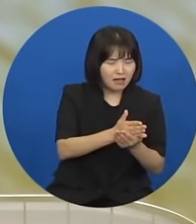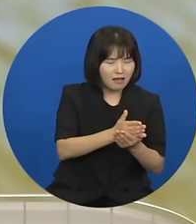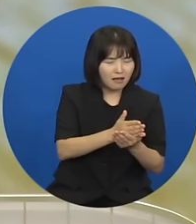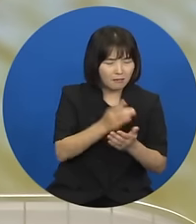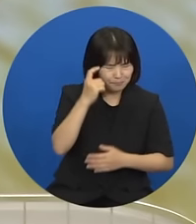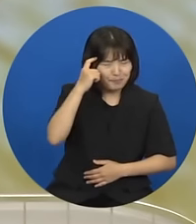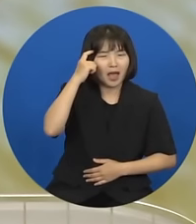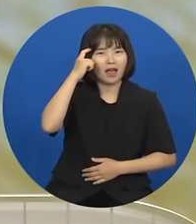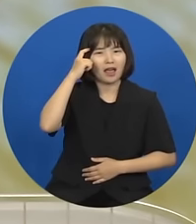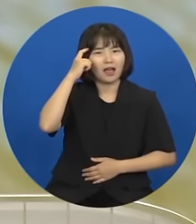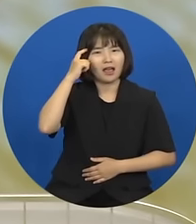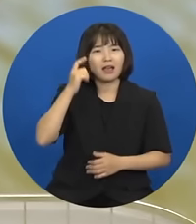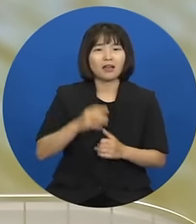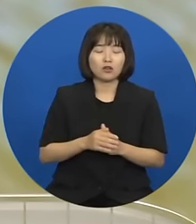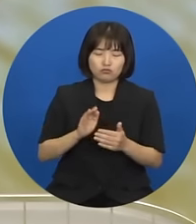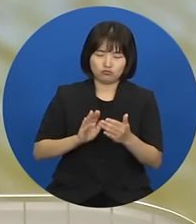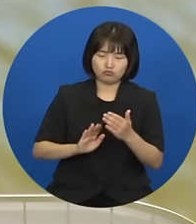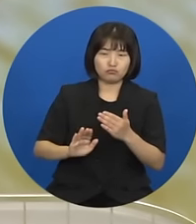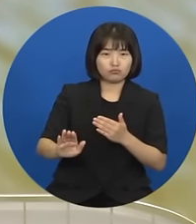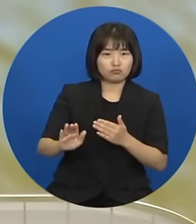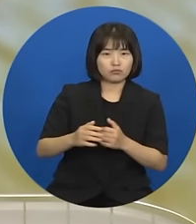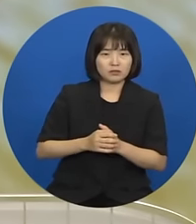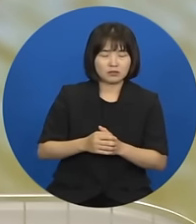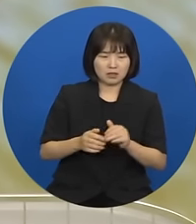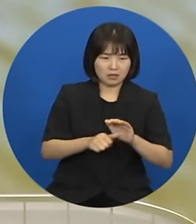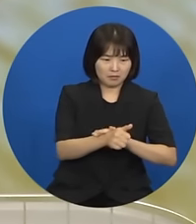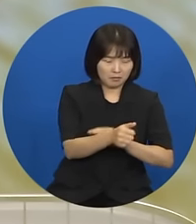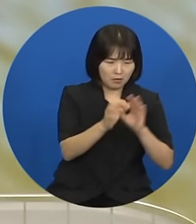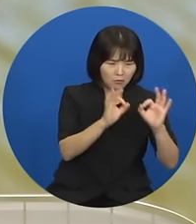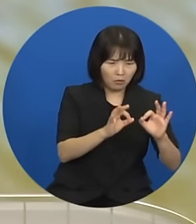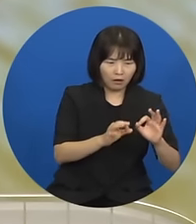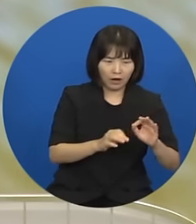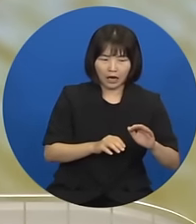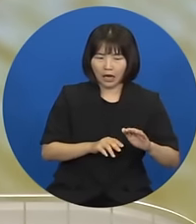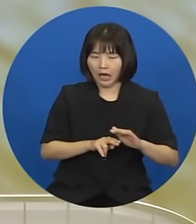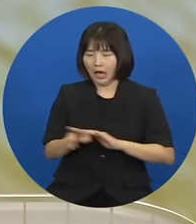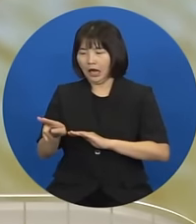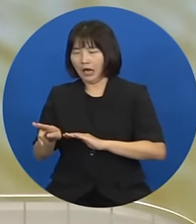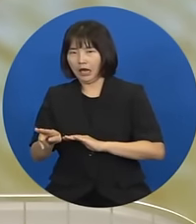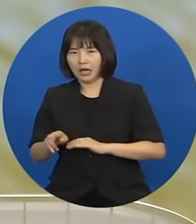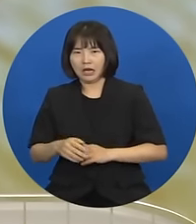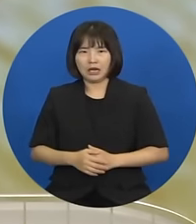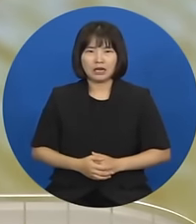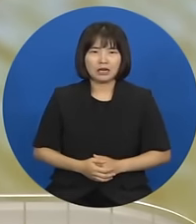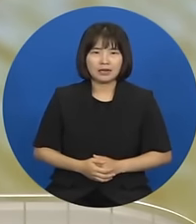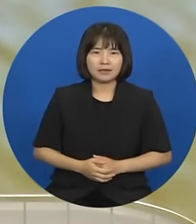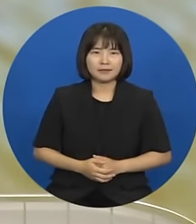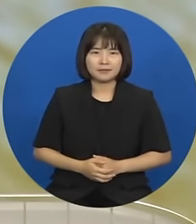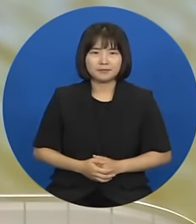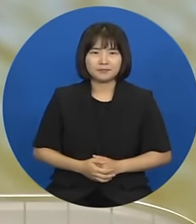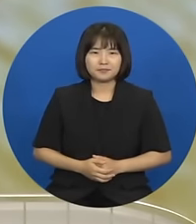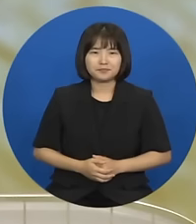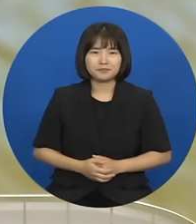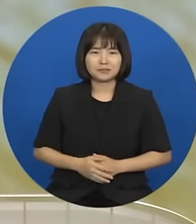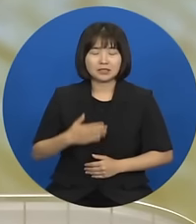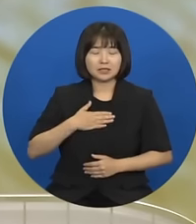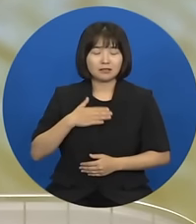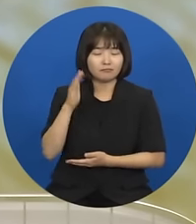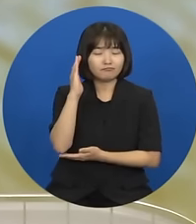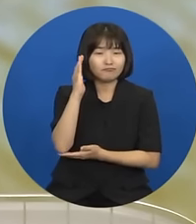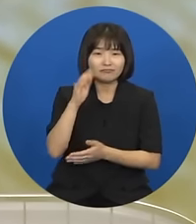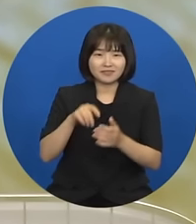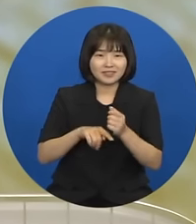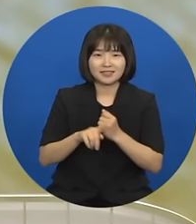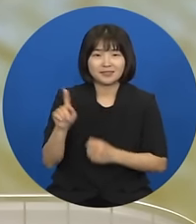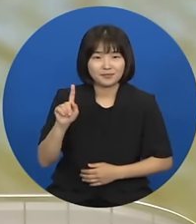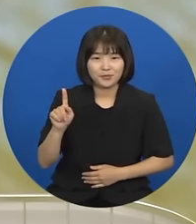교훈이었습니다. 그 뒤로 뱀을 보면 피해갑니다. 자, 제가 왜 이 말씀을 드리냐